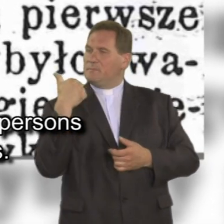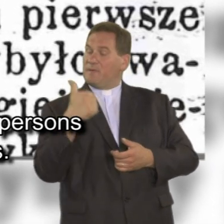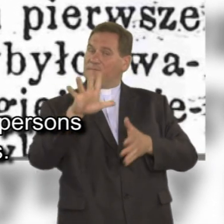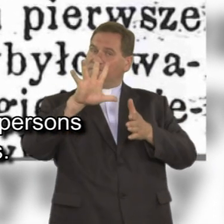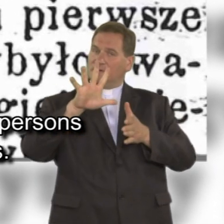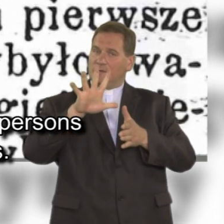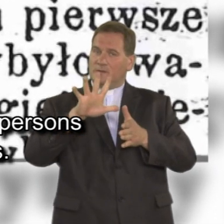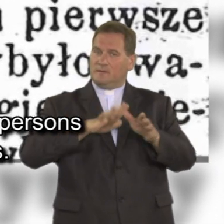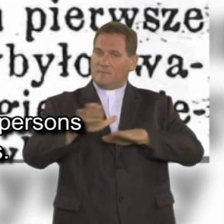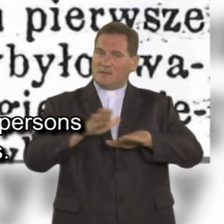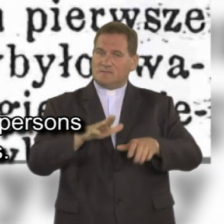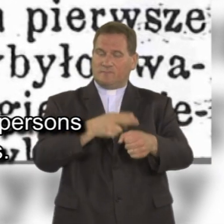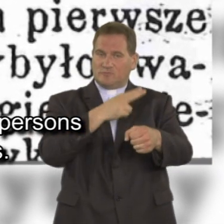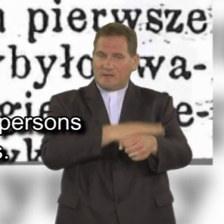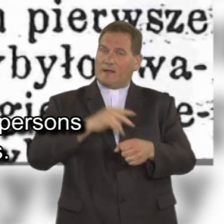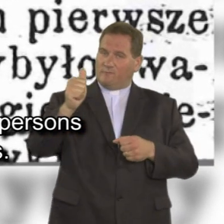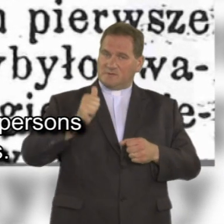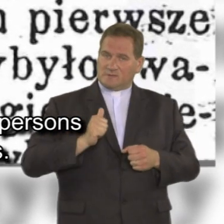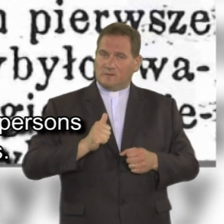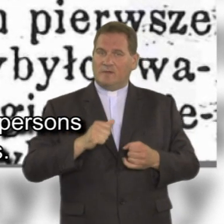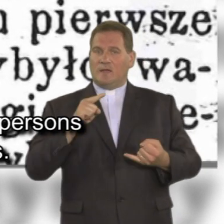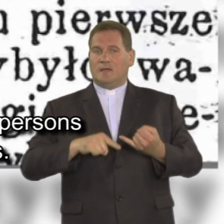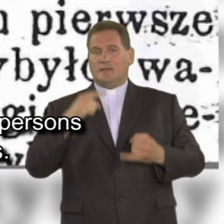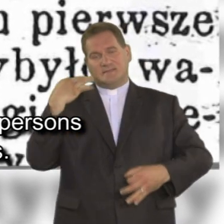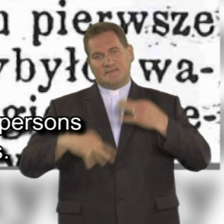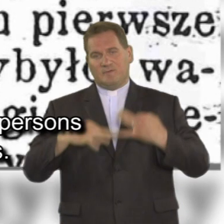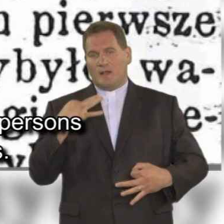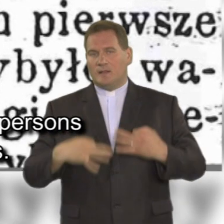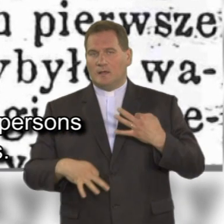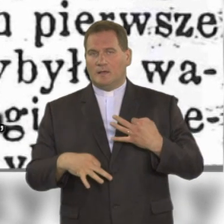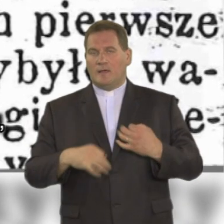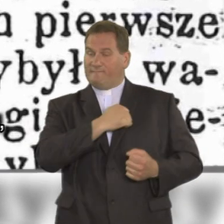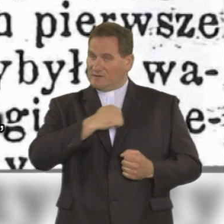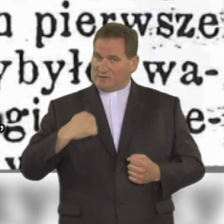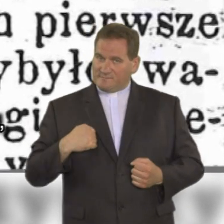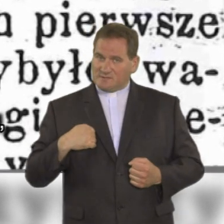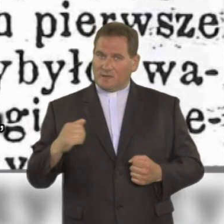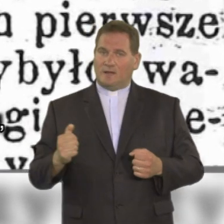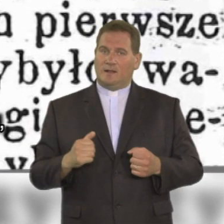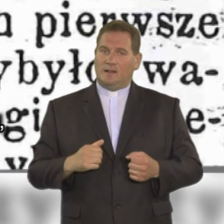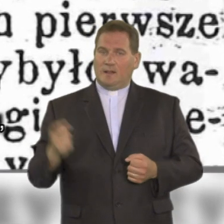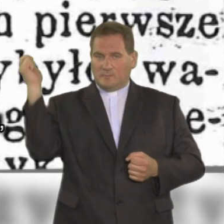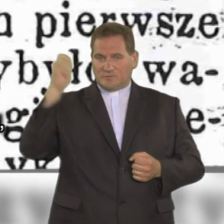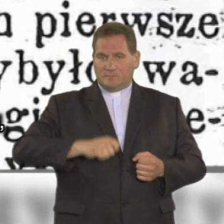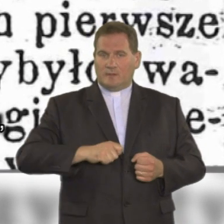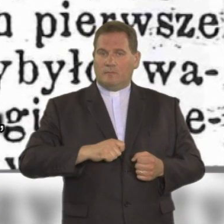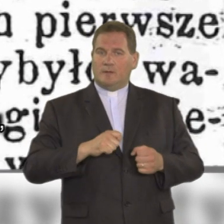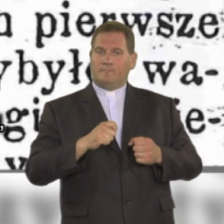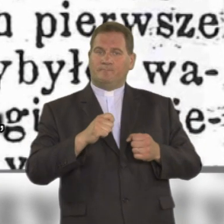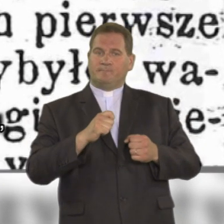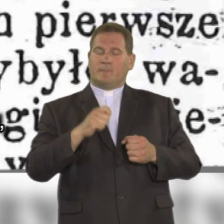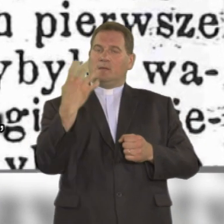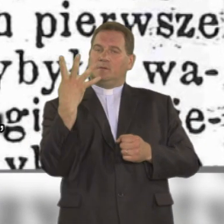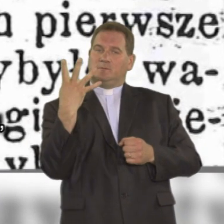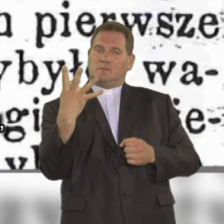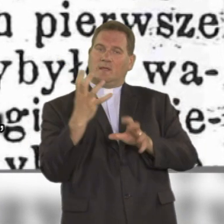urzędach wojskowych i cywilnych, warszawskich. Przybyło wagonów klasy pierwszej 4,